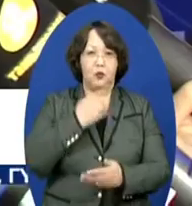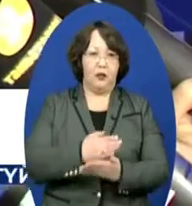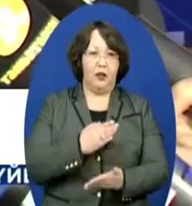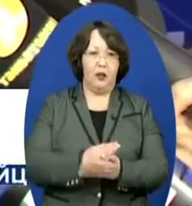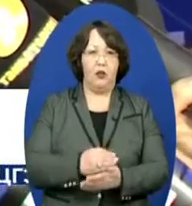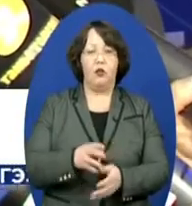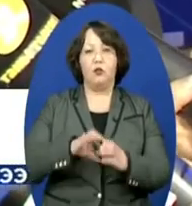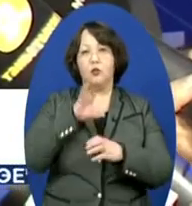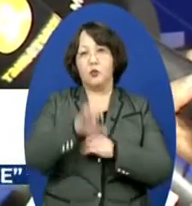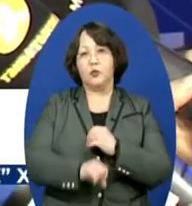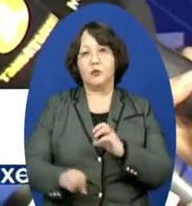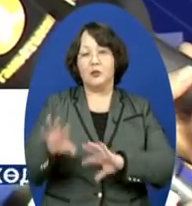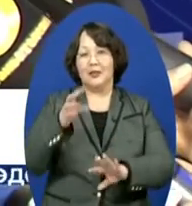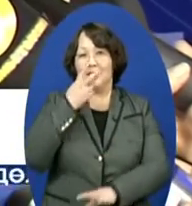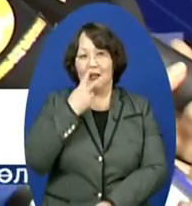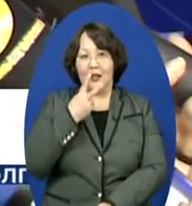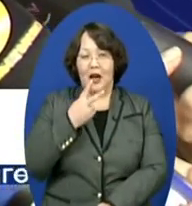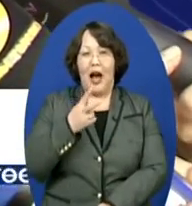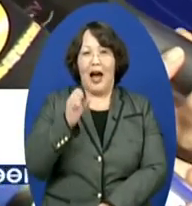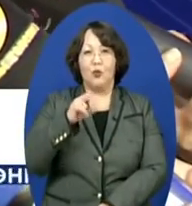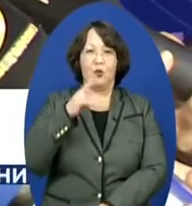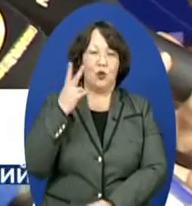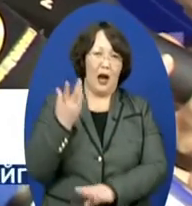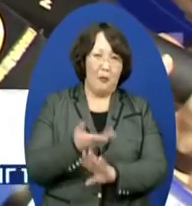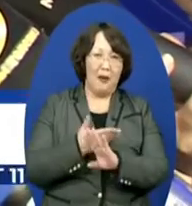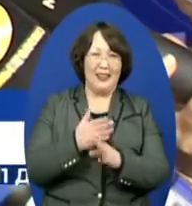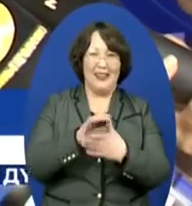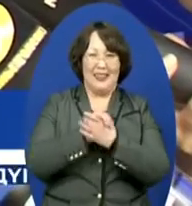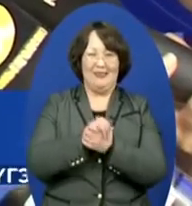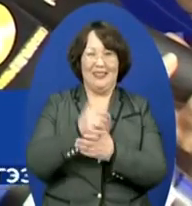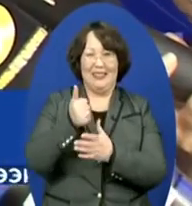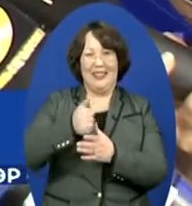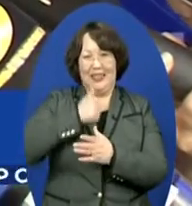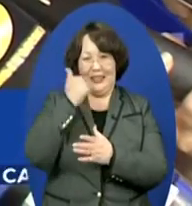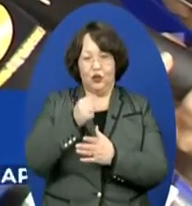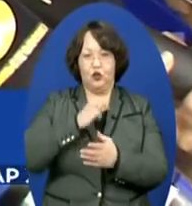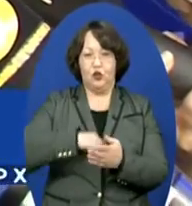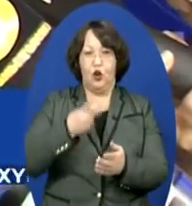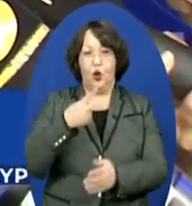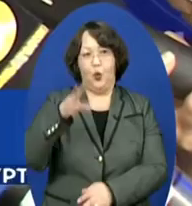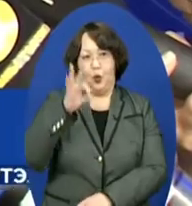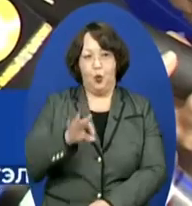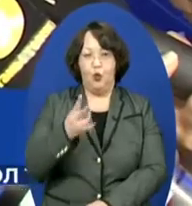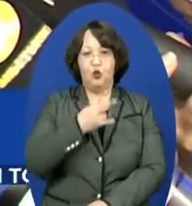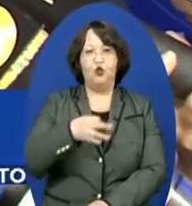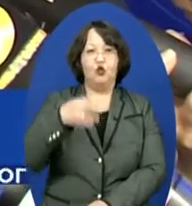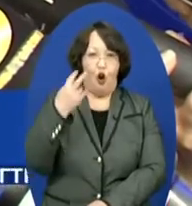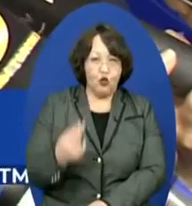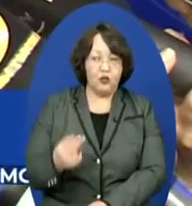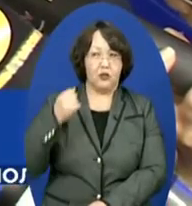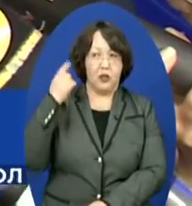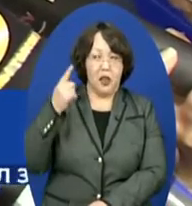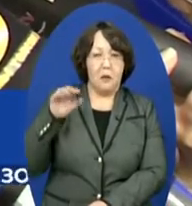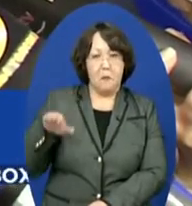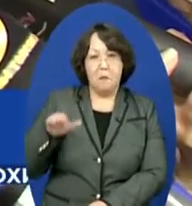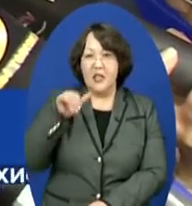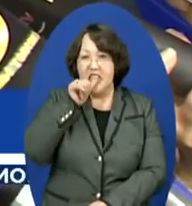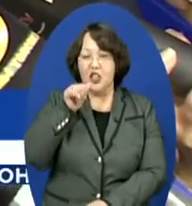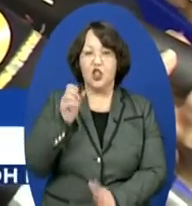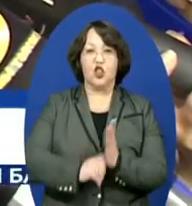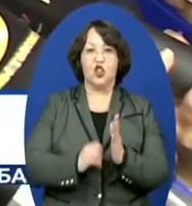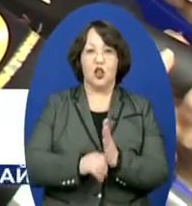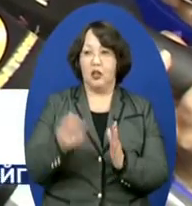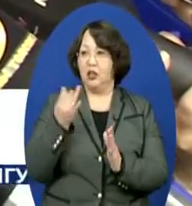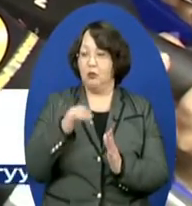дор хаяж аюулгүй байдлын үүднээс найдвартай ажиллагааг хангах үүднээс 20 орчим хувийн нөөцтэй байдлын. Тийм учраас би сая ихэлдэй